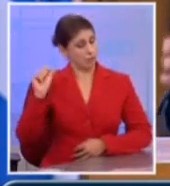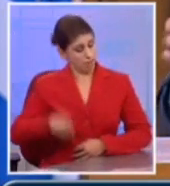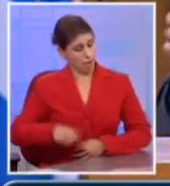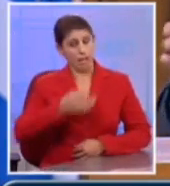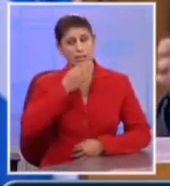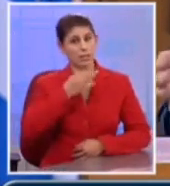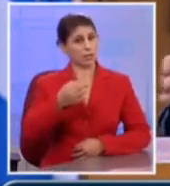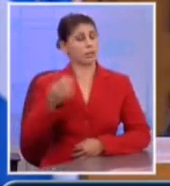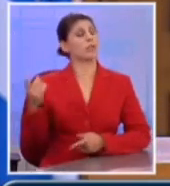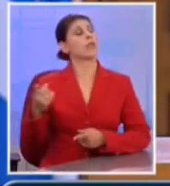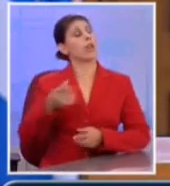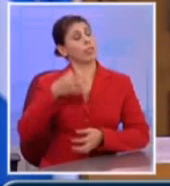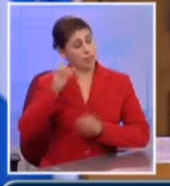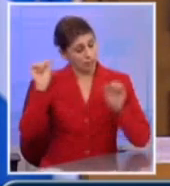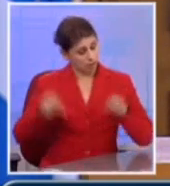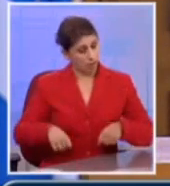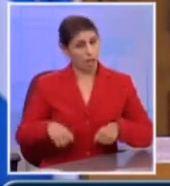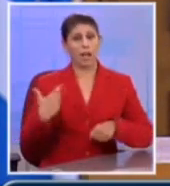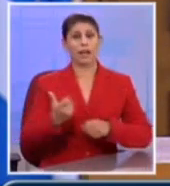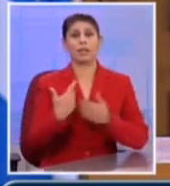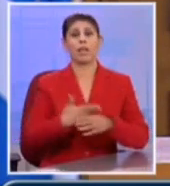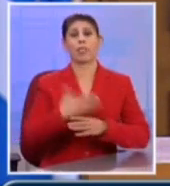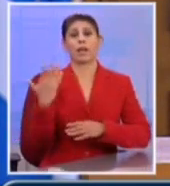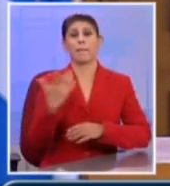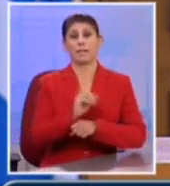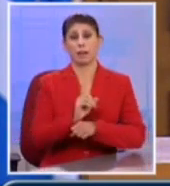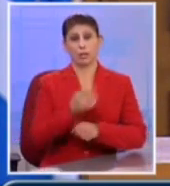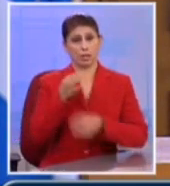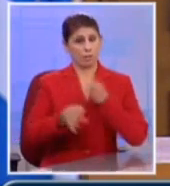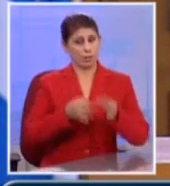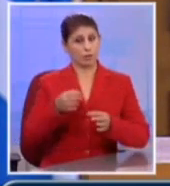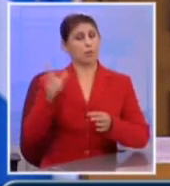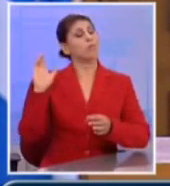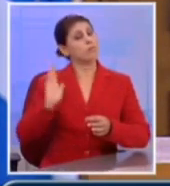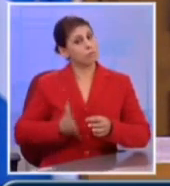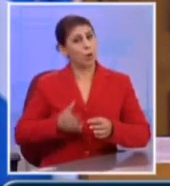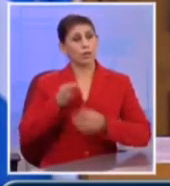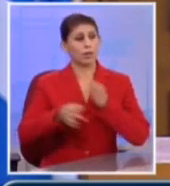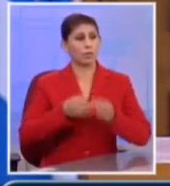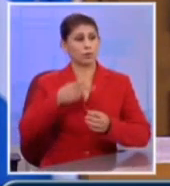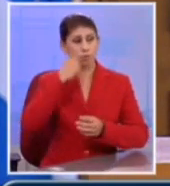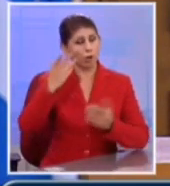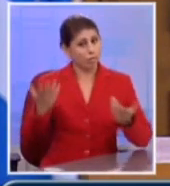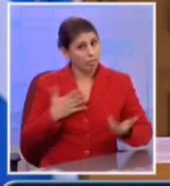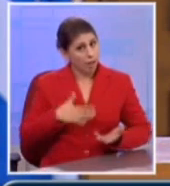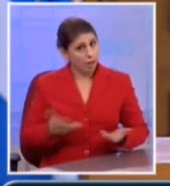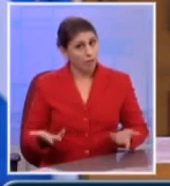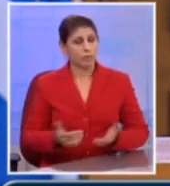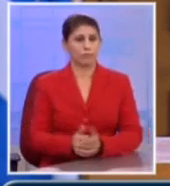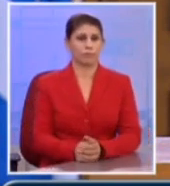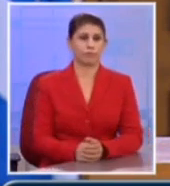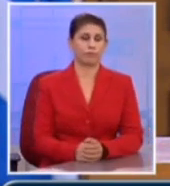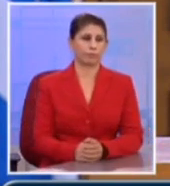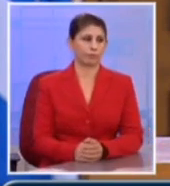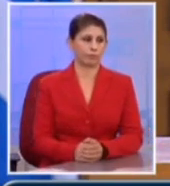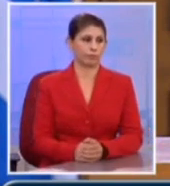εισηγητής, θα πάρετε το λόγο. Έχετε ολόκληρα 15 λεπτά να μιλήσετε. Μπορείτε να πείτε... Ναι. Μα δεν